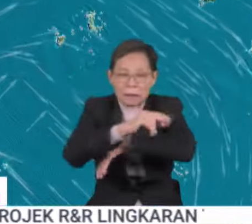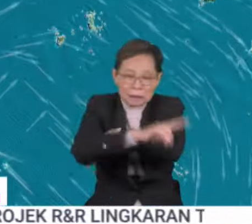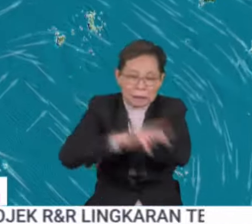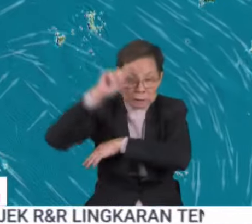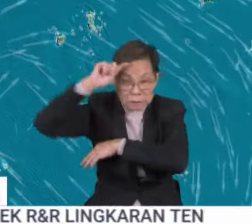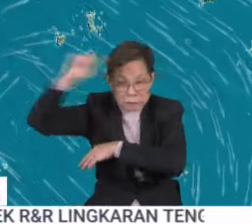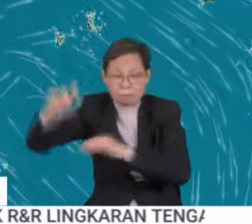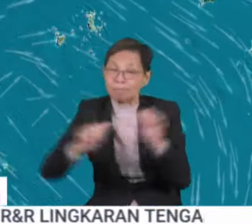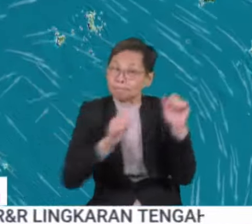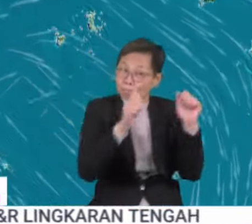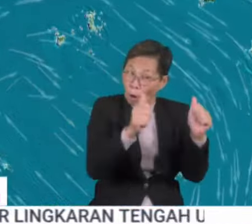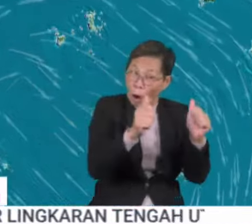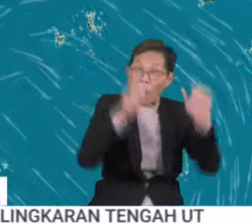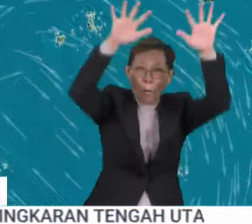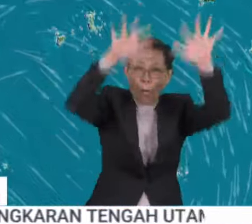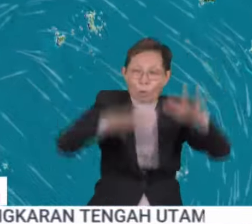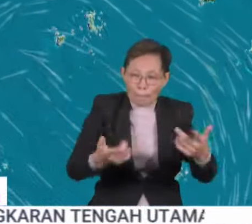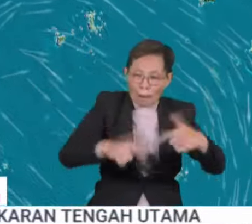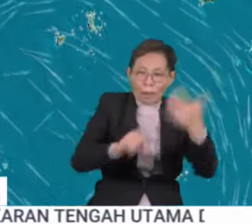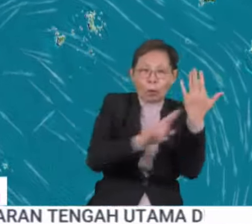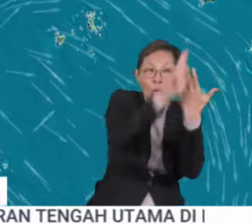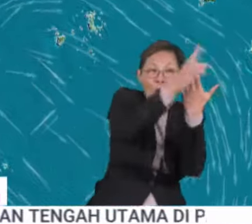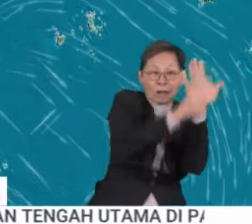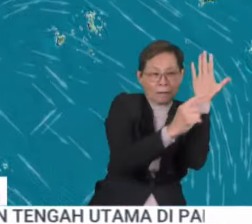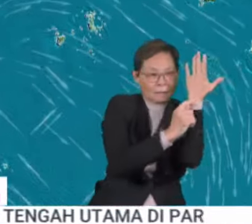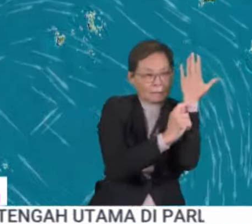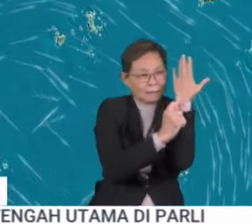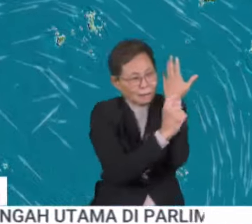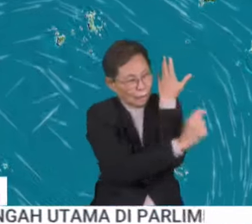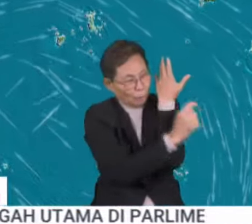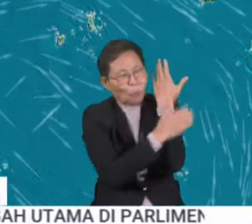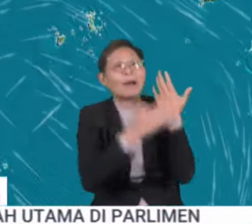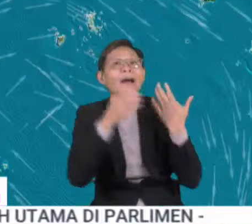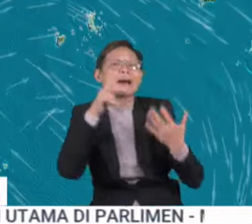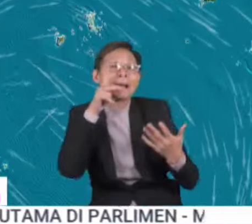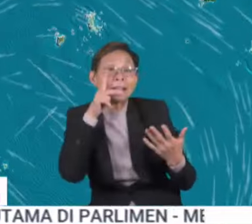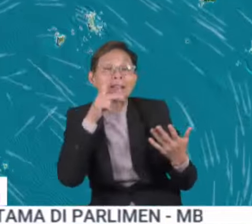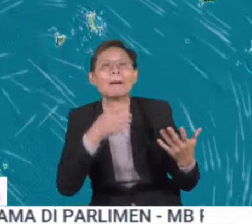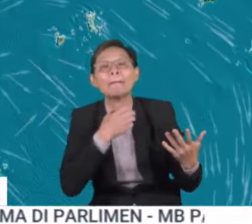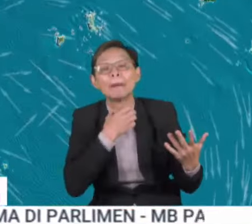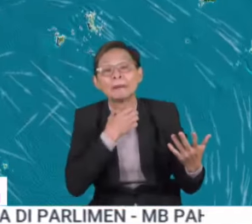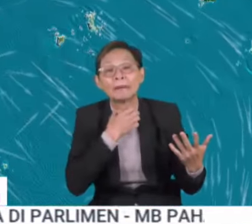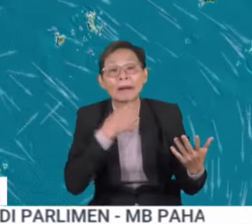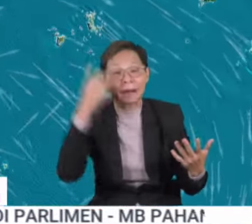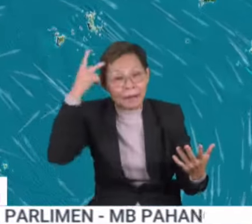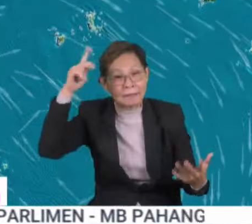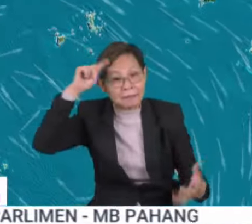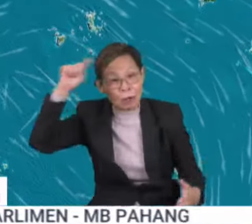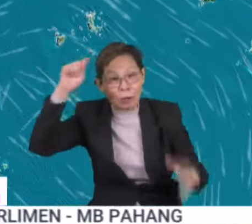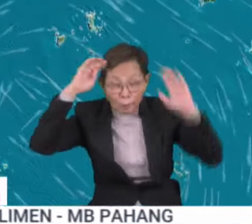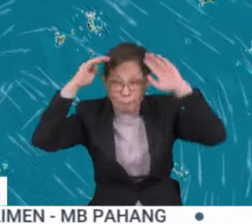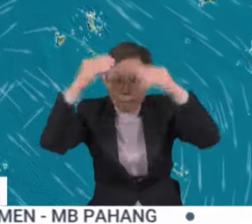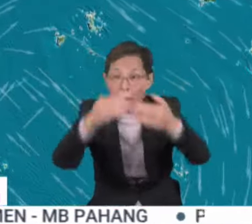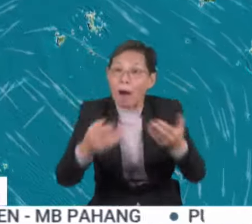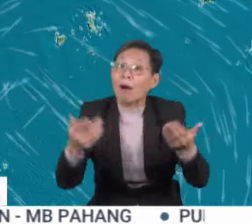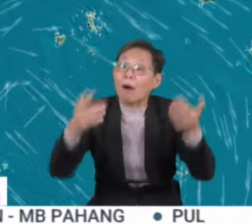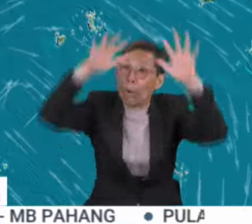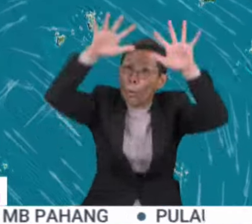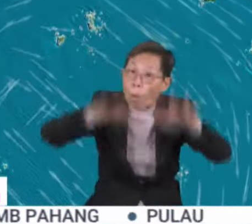Baik, hujan yang berlaku di utara dan juga pantai timur seperti Kedah, Perak, Kelantan, Terengganu dan juga Pahang, hujan yang berlaku